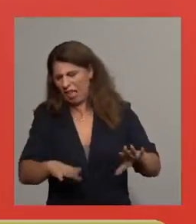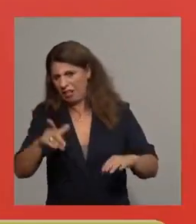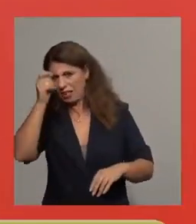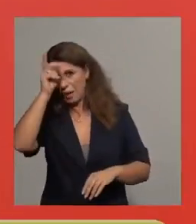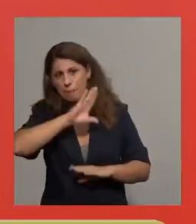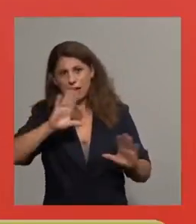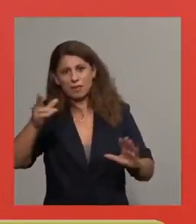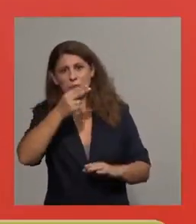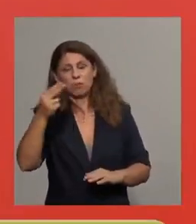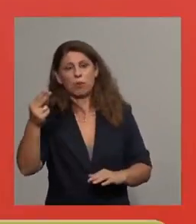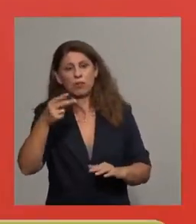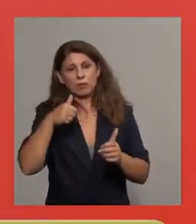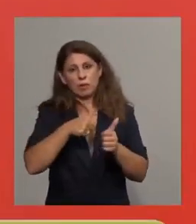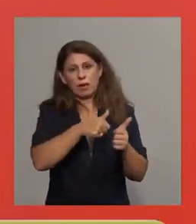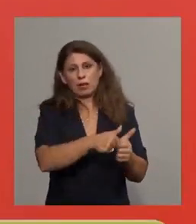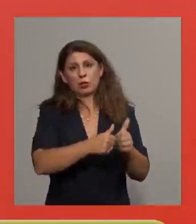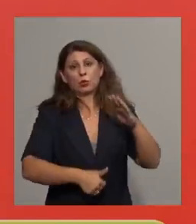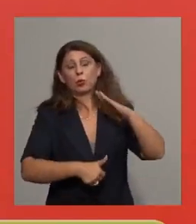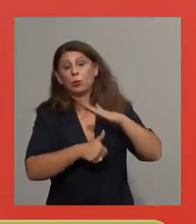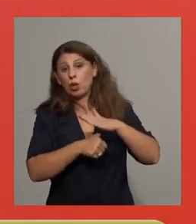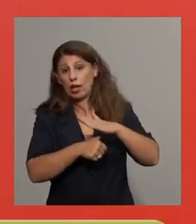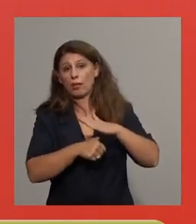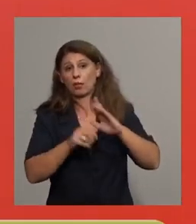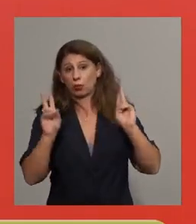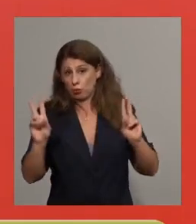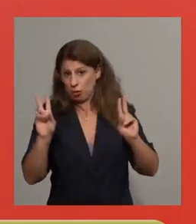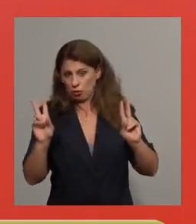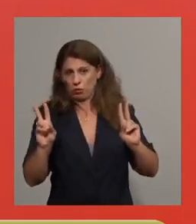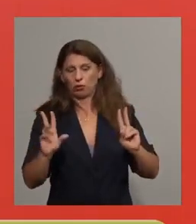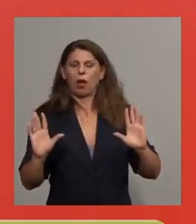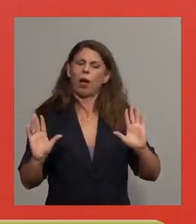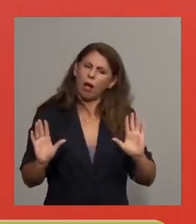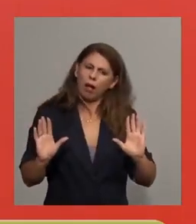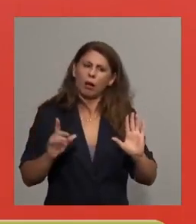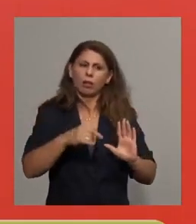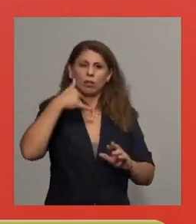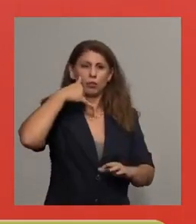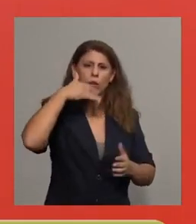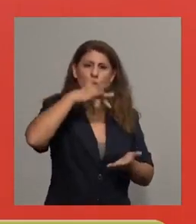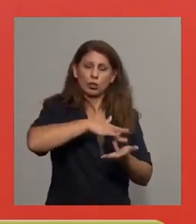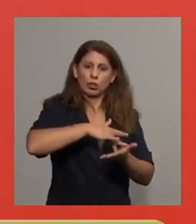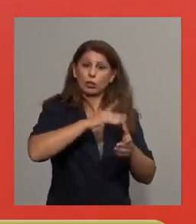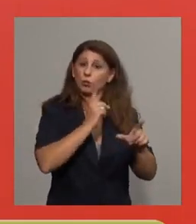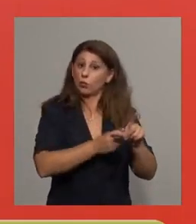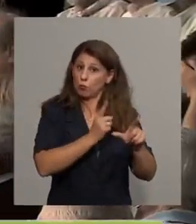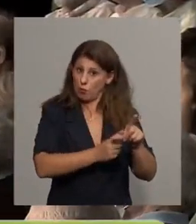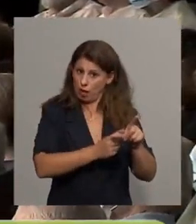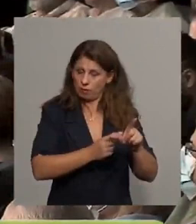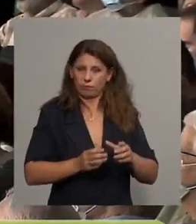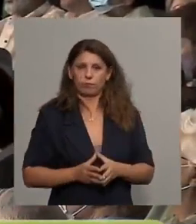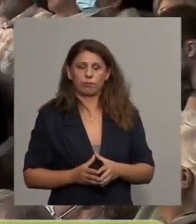απαράδεκτη υπόθεση παρακολούθησης του Προέδρου του ΠΑΣΟΚ, αλλά και του Τηλεφωνικού Κέντρου του Κομμουνιστικού